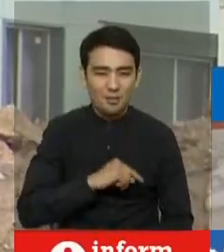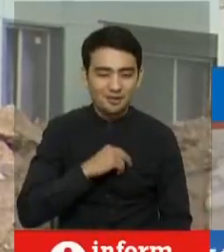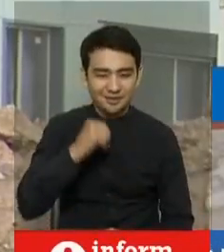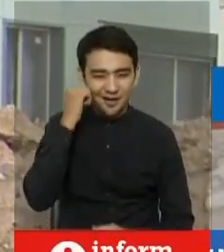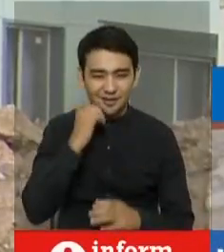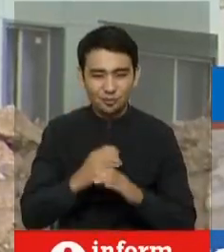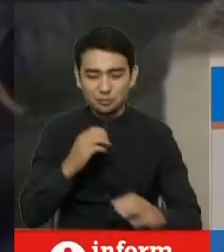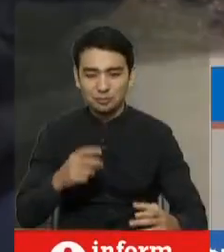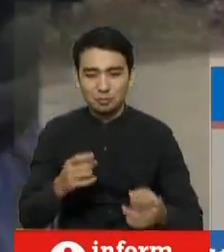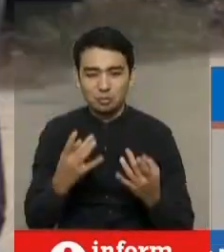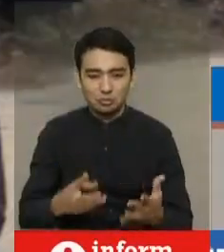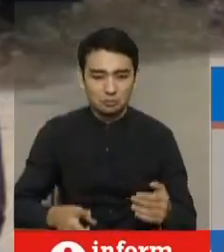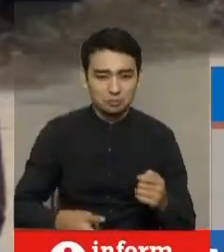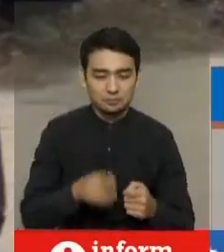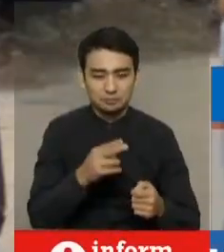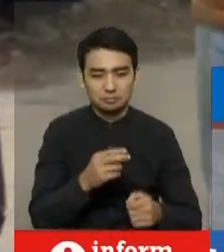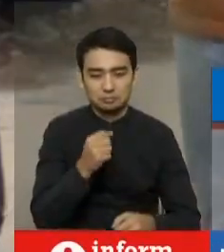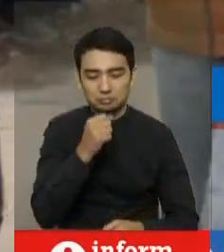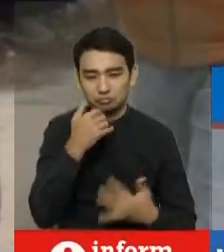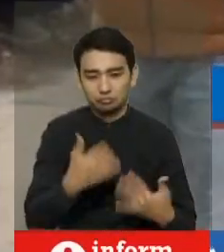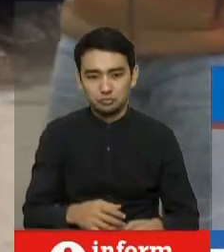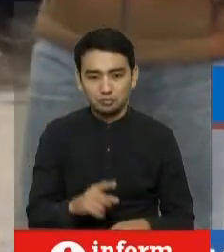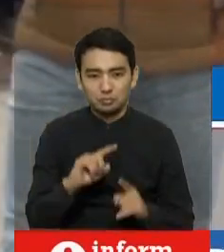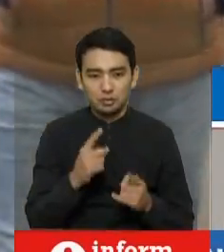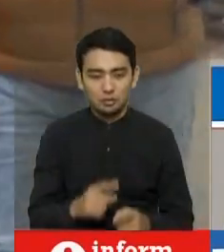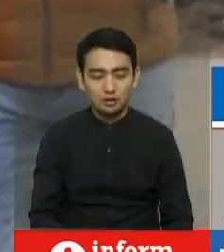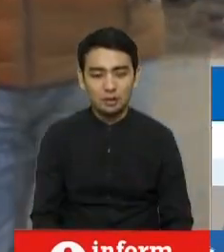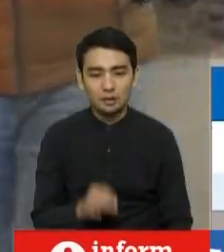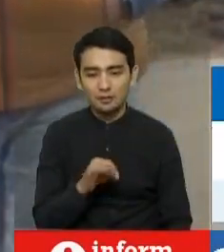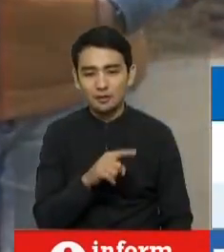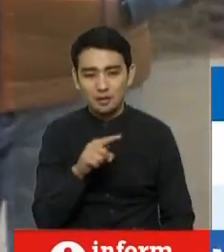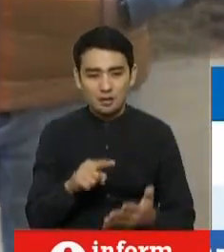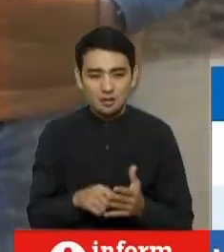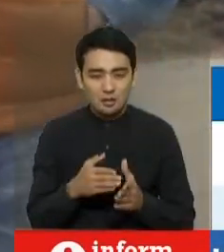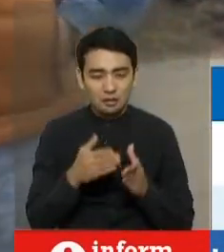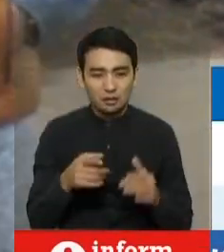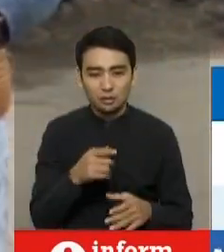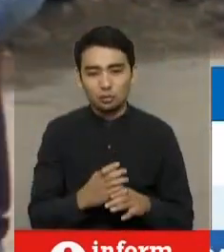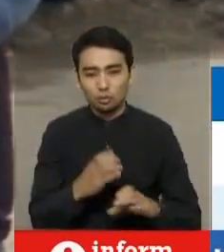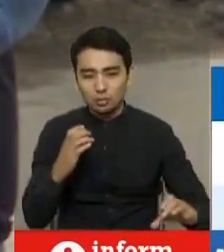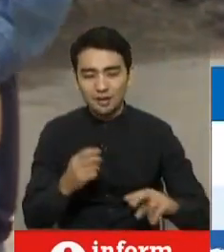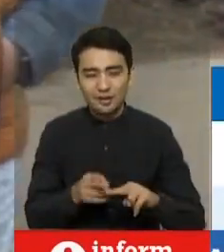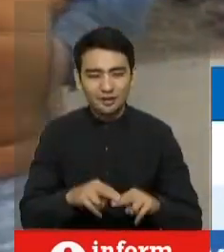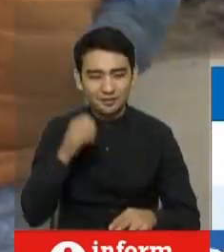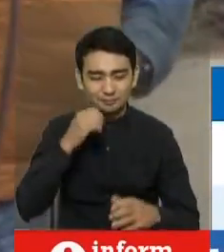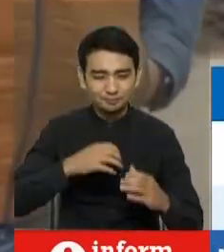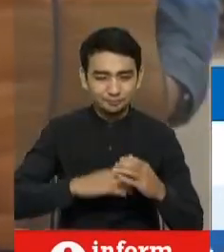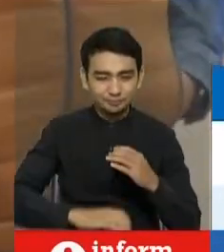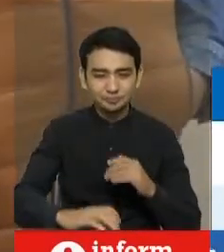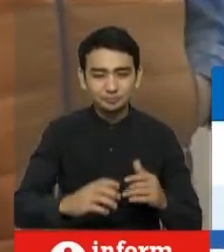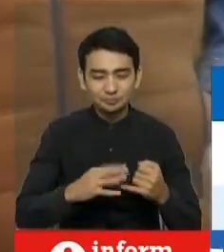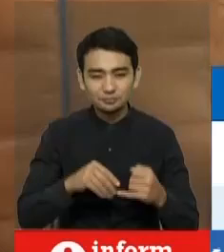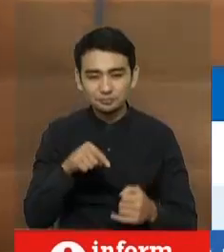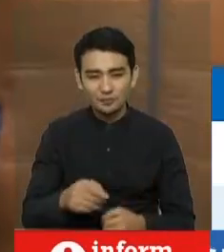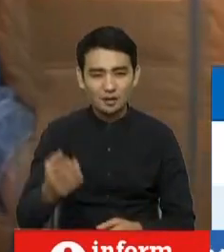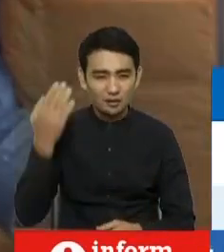водопровод просто отрезали. Все вопрос этот возникает глобальный. Вот эти трубы, которые были проложены, они там уже